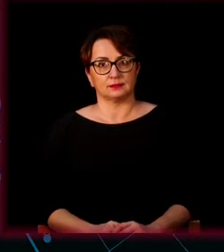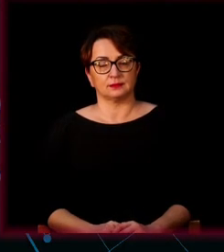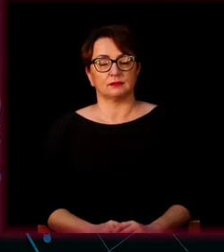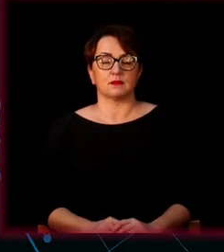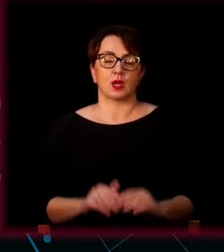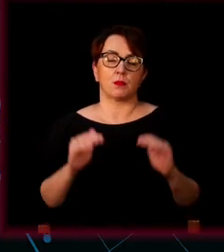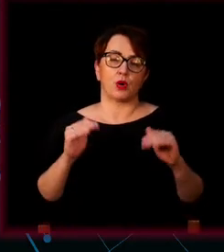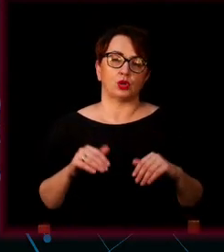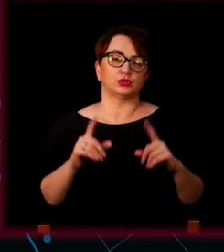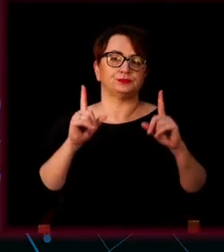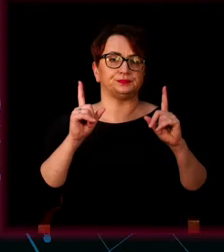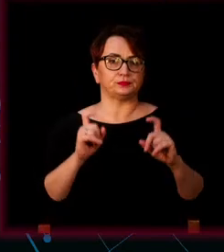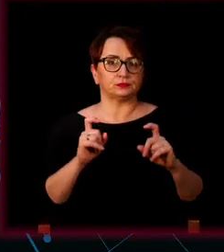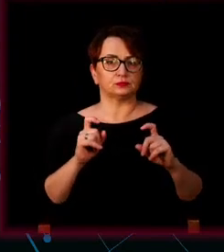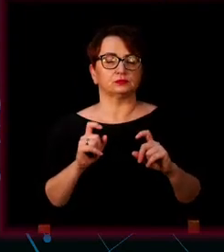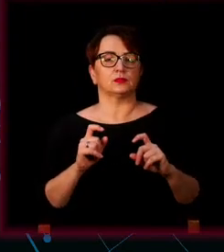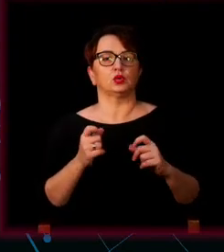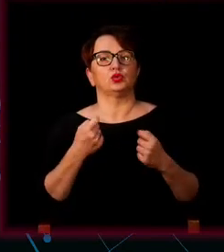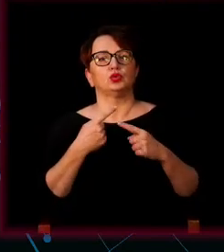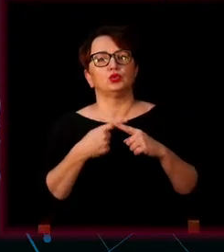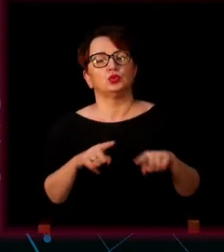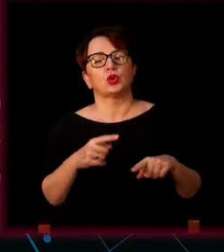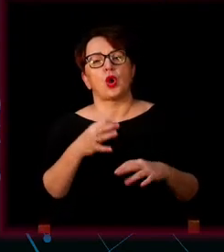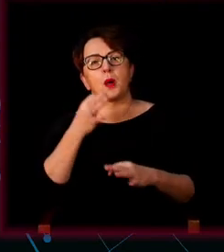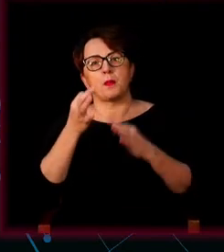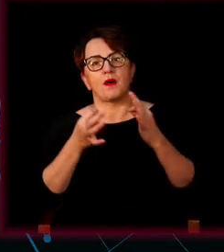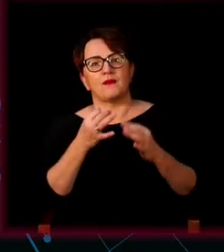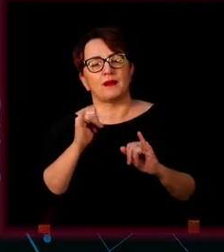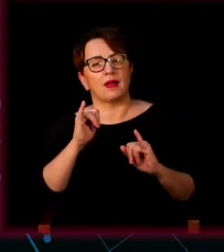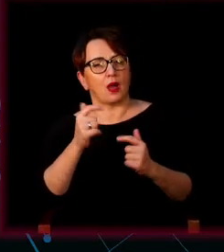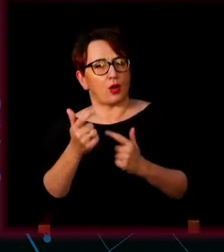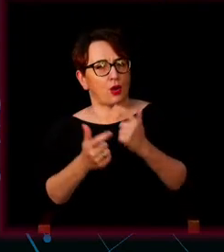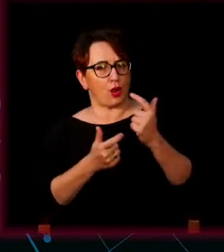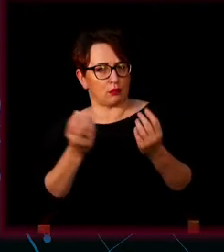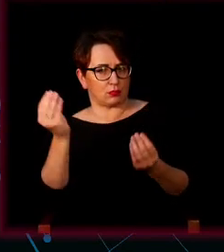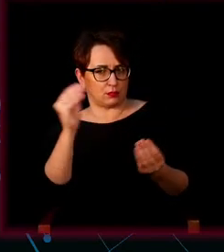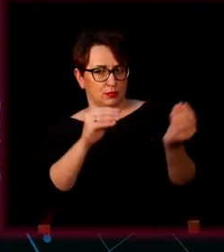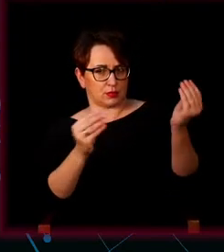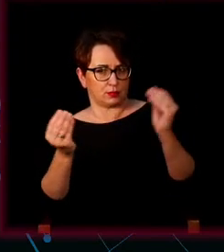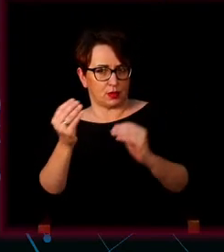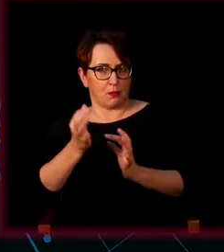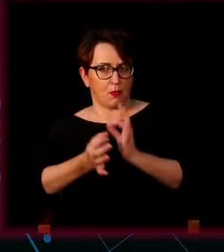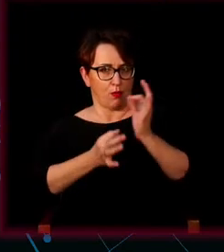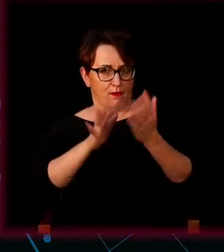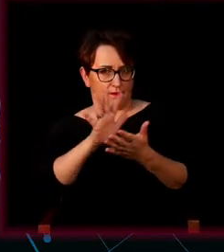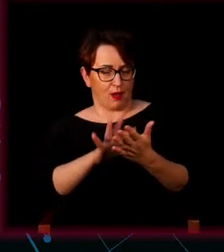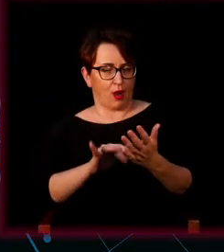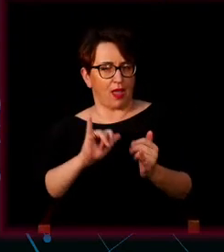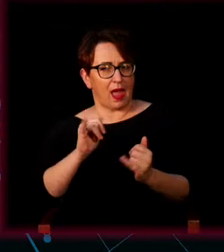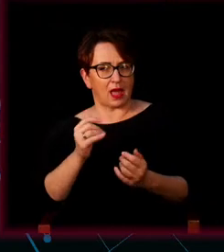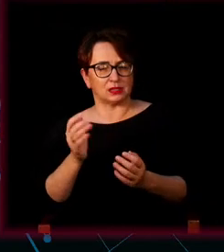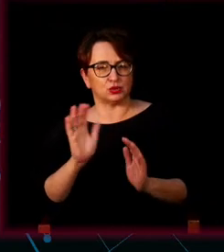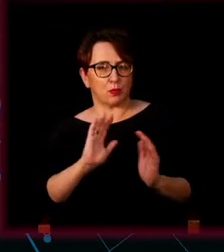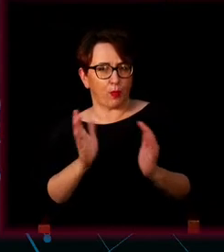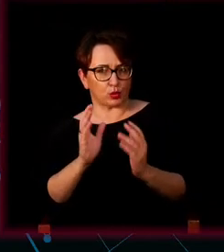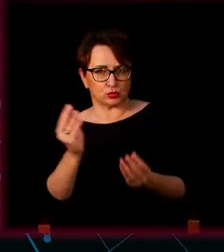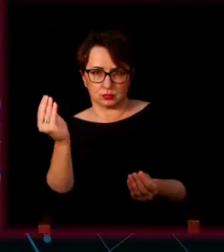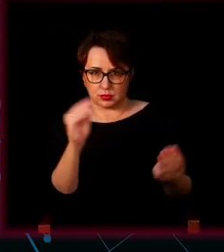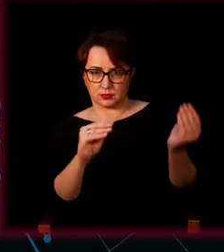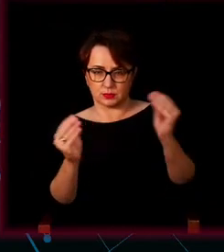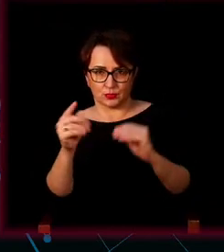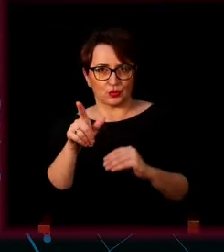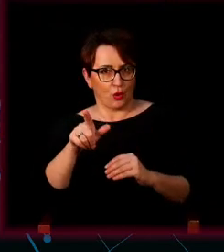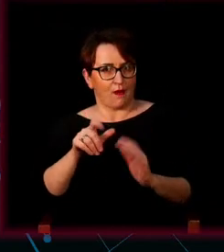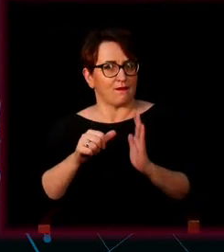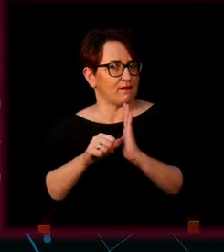Zacznę może od kilku słów o samej konstrukcji powieści, bo ona pod tym względem też to, jak ona jest napisana, jak jest skonstruowana,